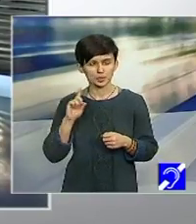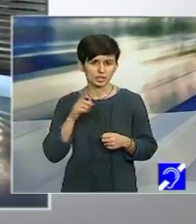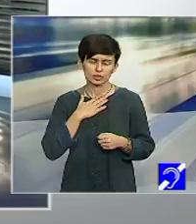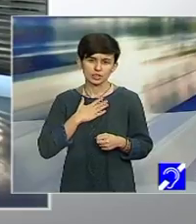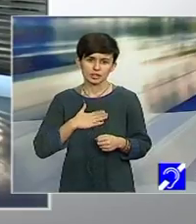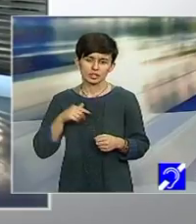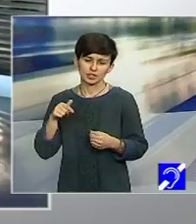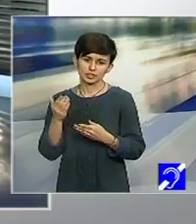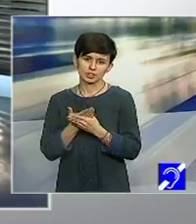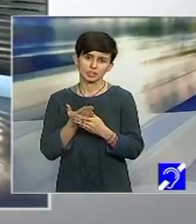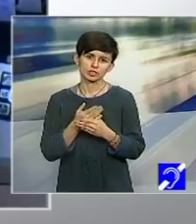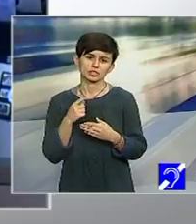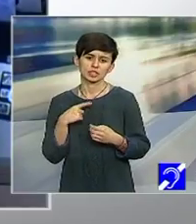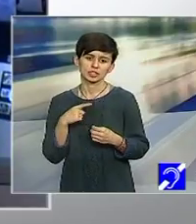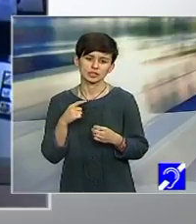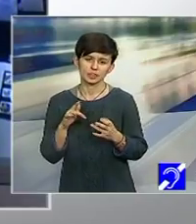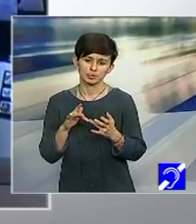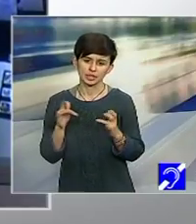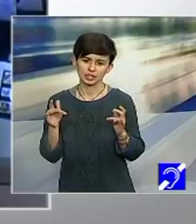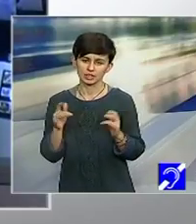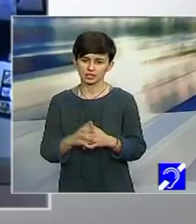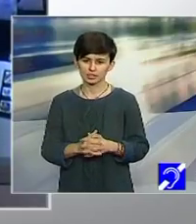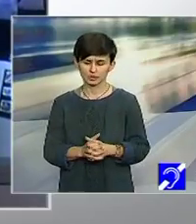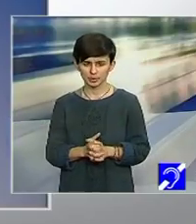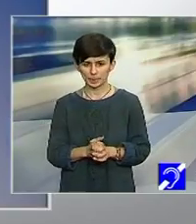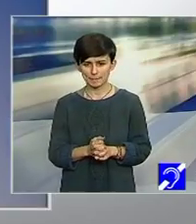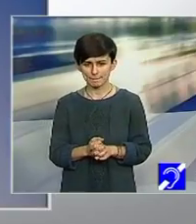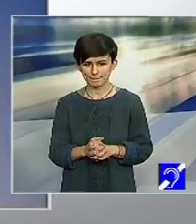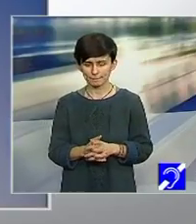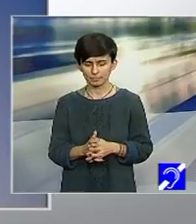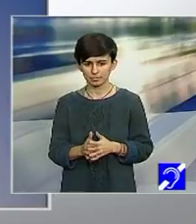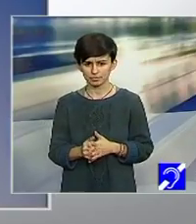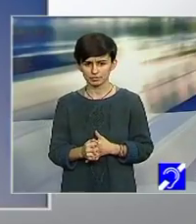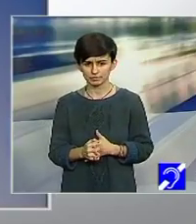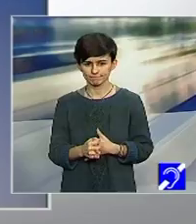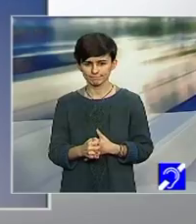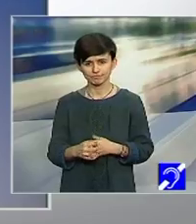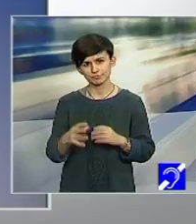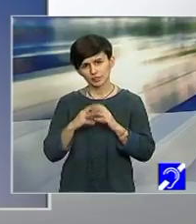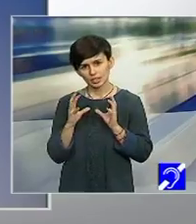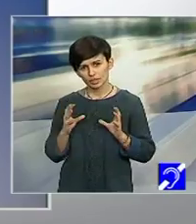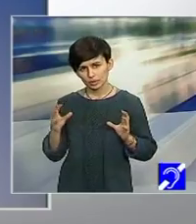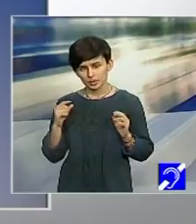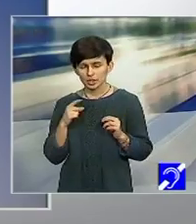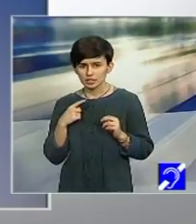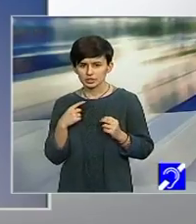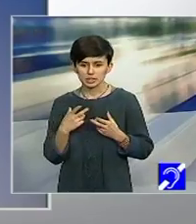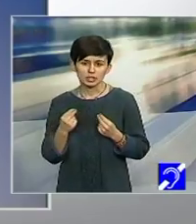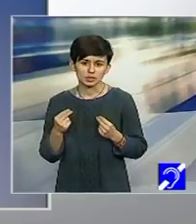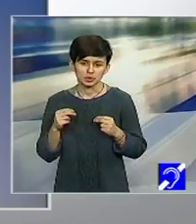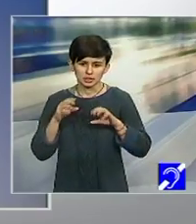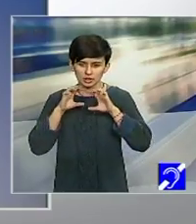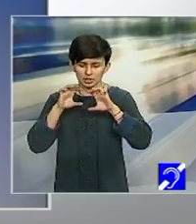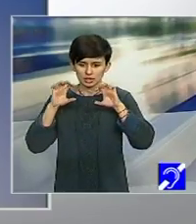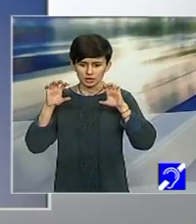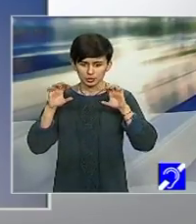deocamdată să fie puse online. Domnule Florian, și în România există multe muzee, mai